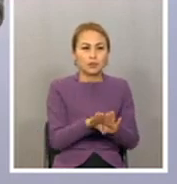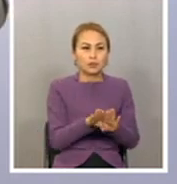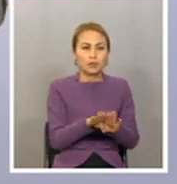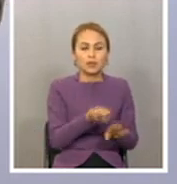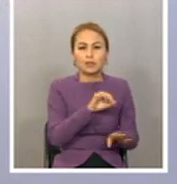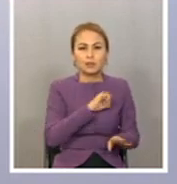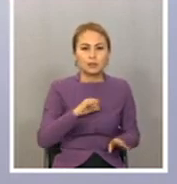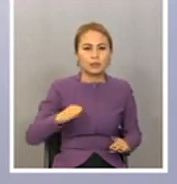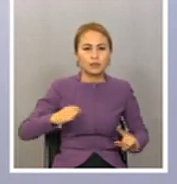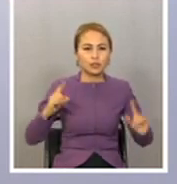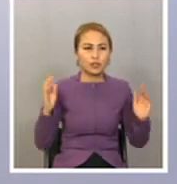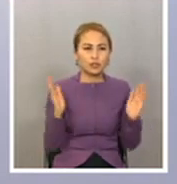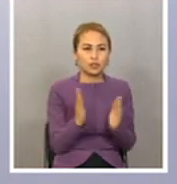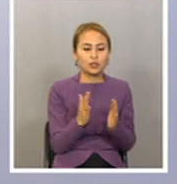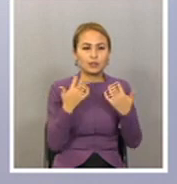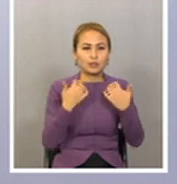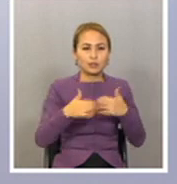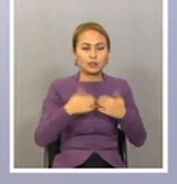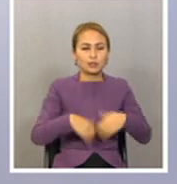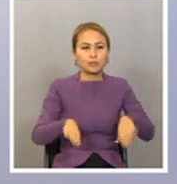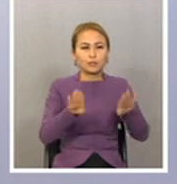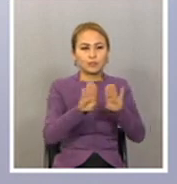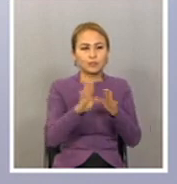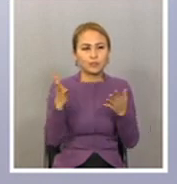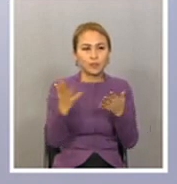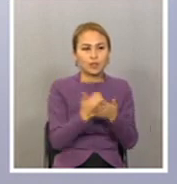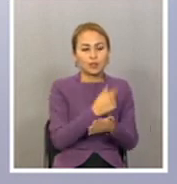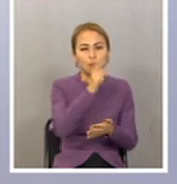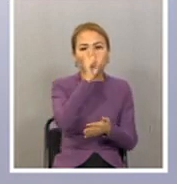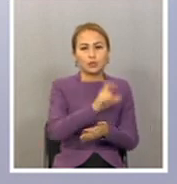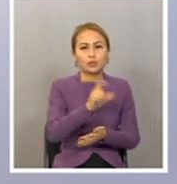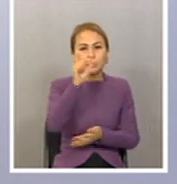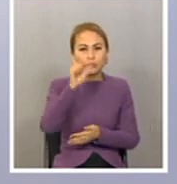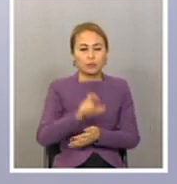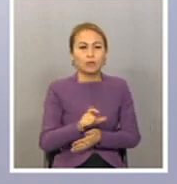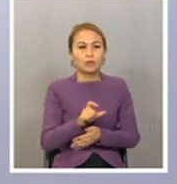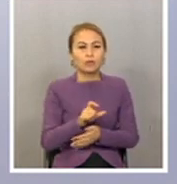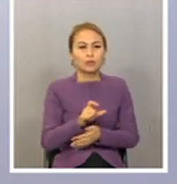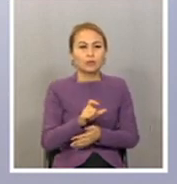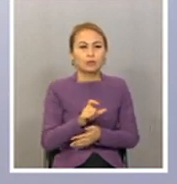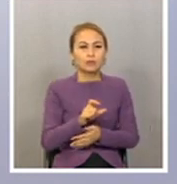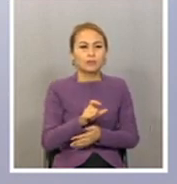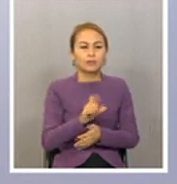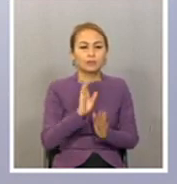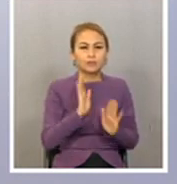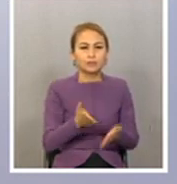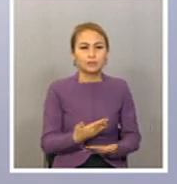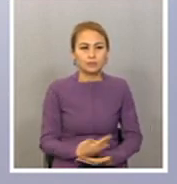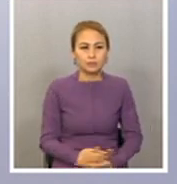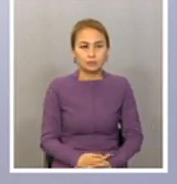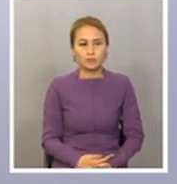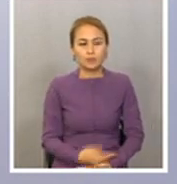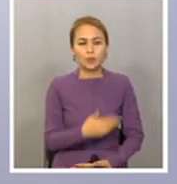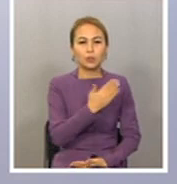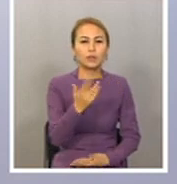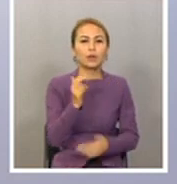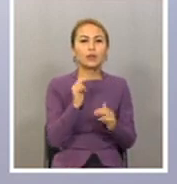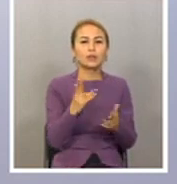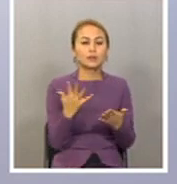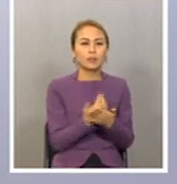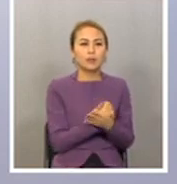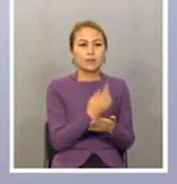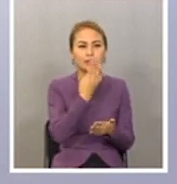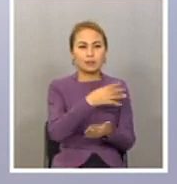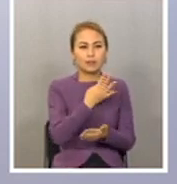кіші ортақ еселік табамын, сонда менде бөлшектерім ортақ бөлімге келеді. Жақсы. Оны қалай табамыз? 40 пен